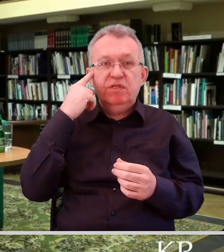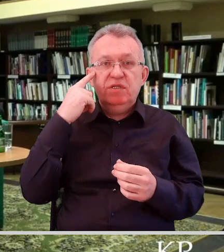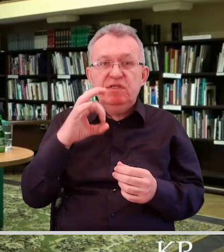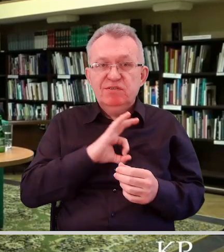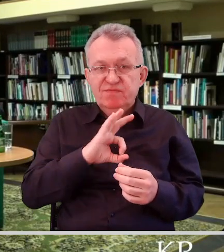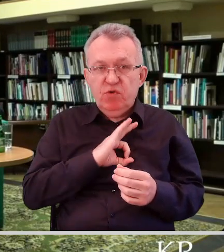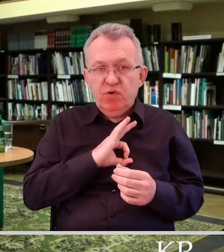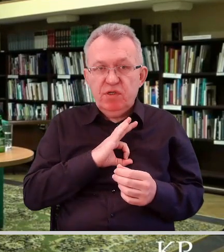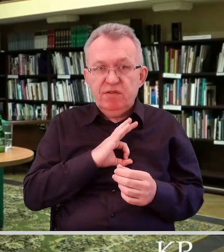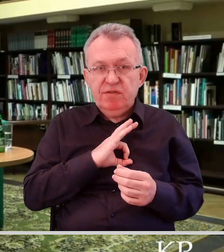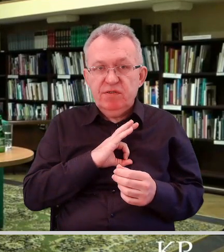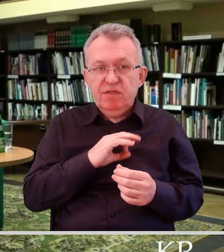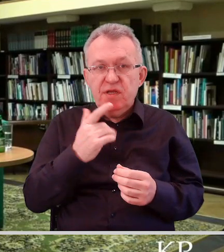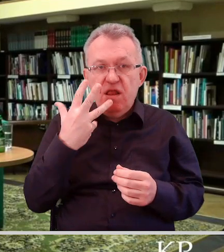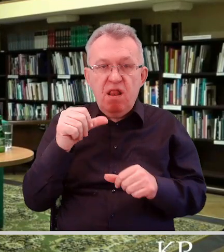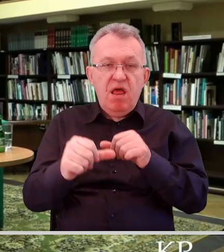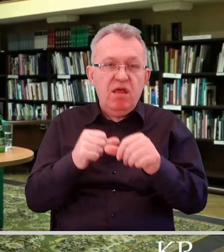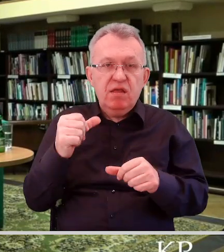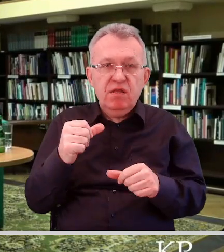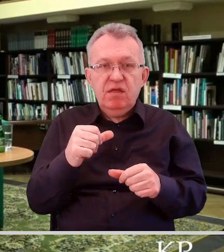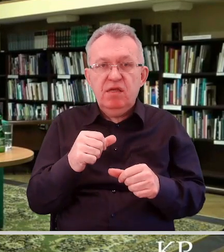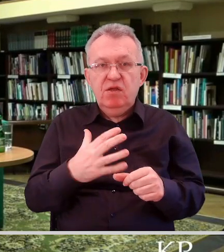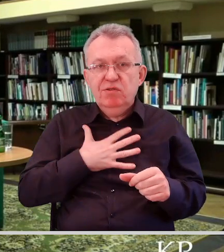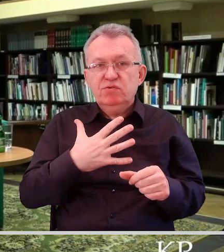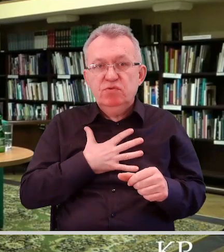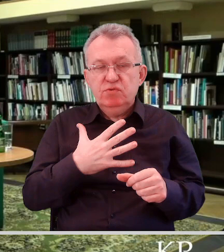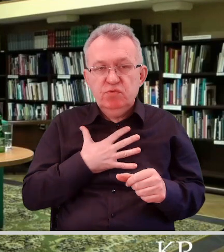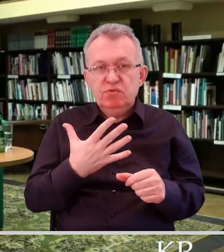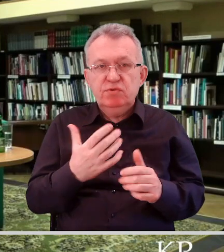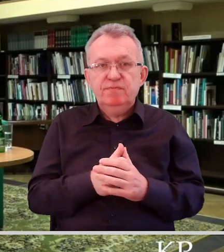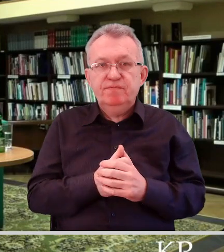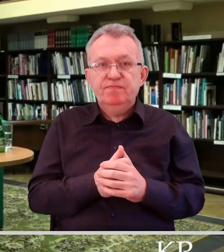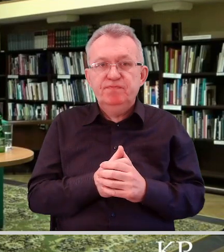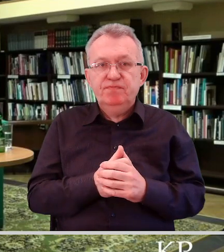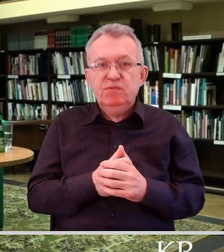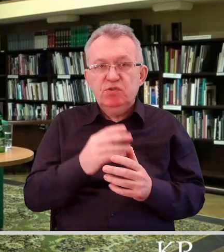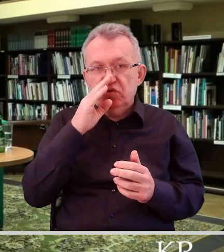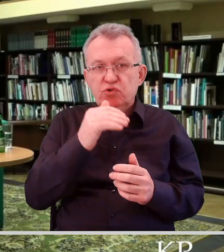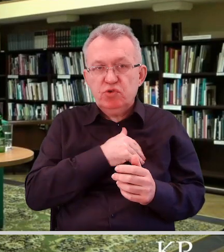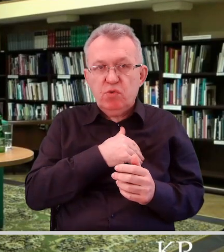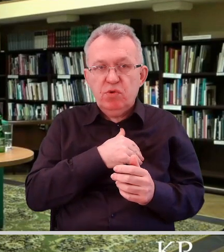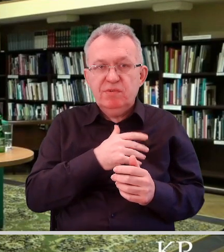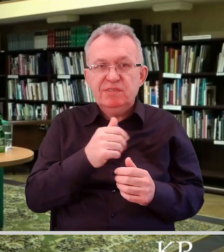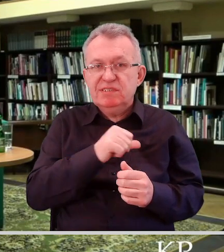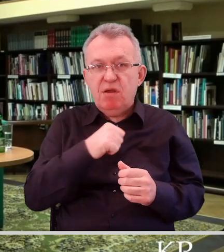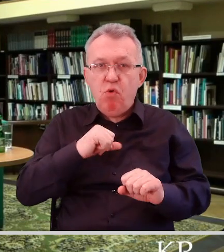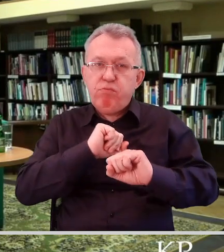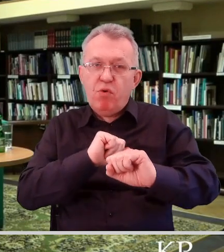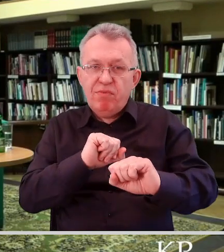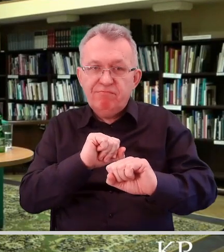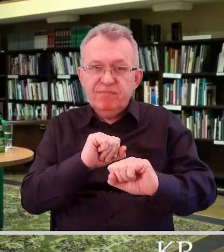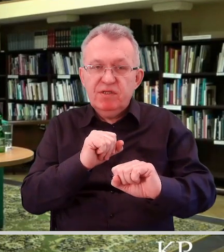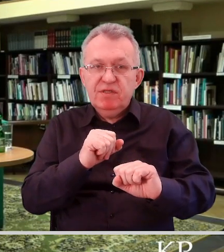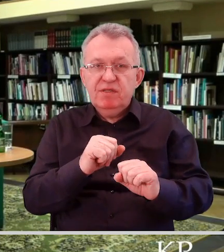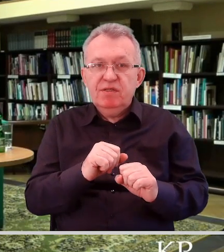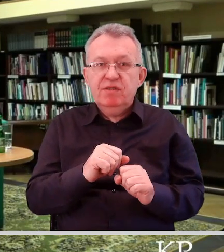swoje wrażenia sprzed lat, odczucia z szkoły samoobrony. Ten moment, w